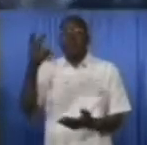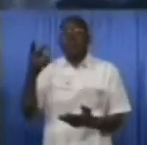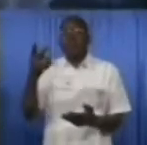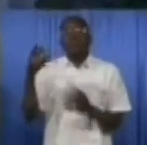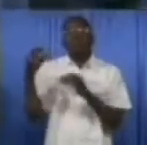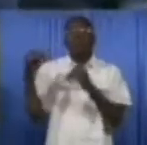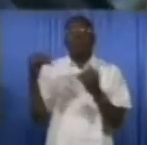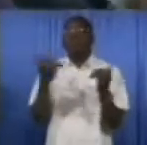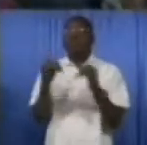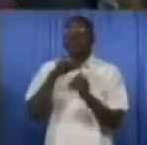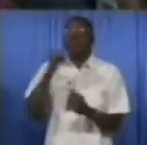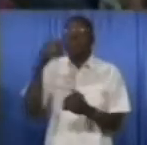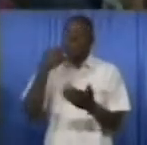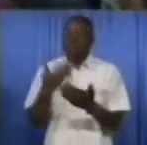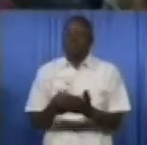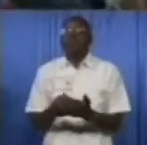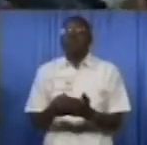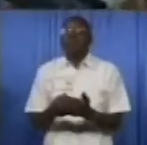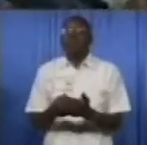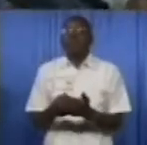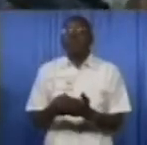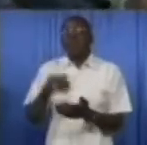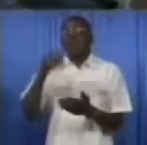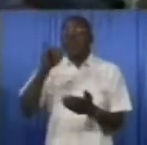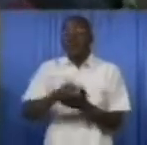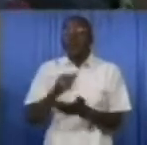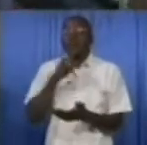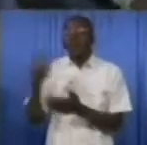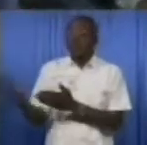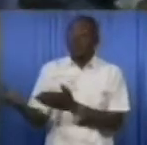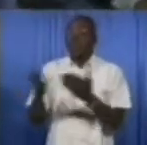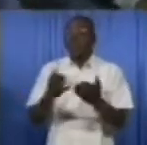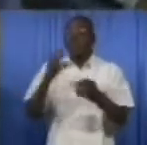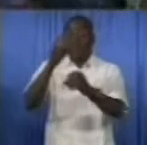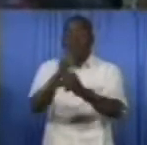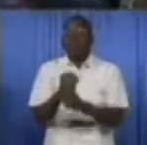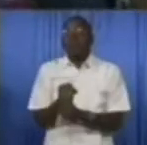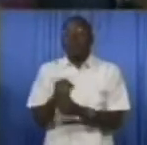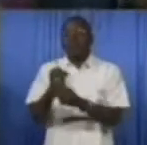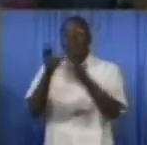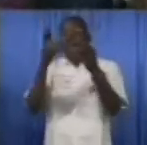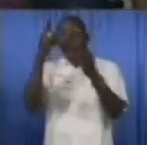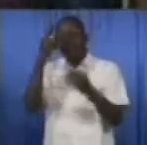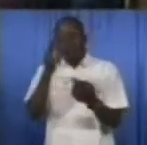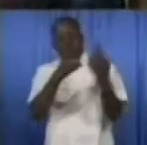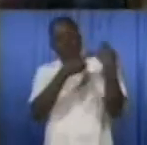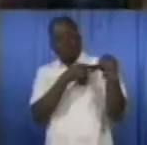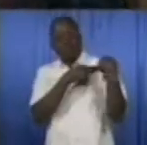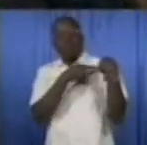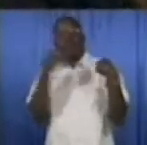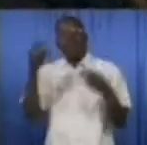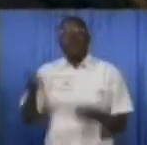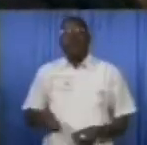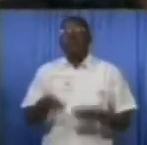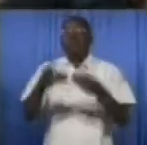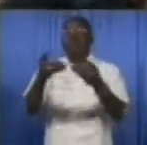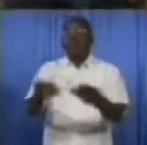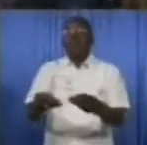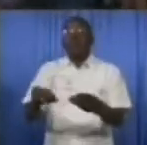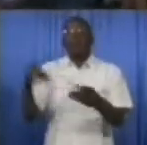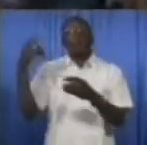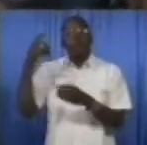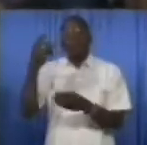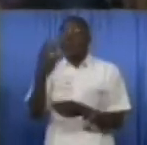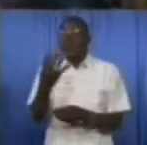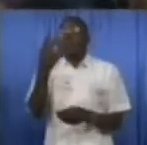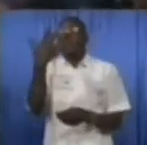franc jeu. L'équipe gouvernementale ne joue pas franc jeu. C'est ce qui nous a amené à prendre nos responsabilités et déposer un préavis de grève pour les 4